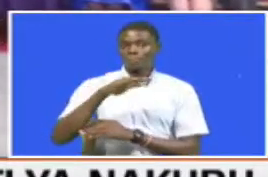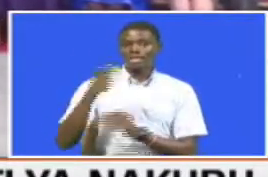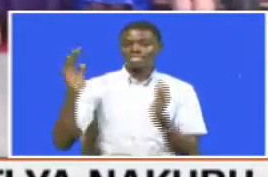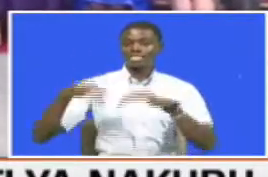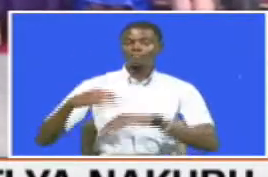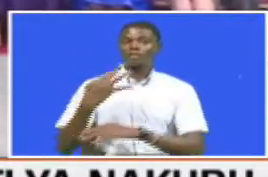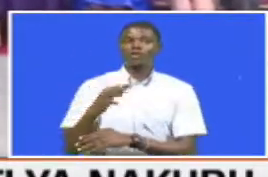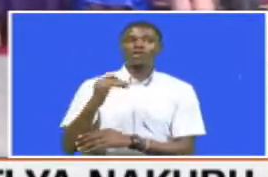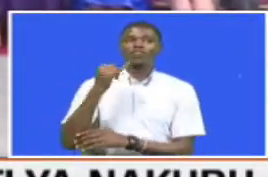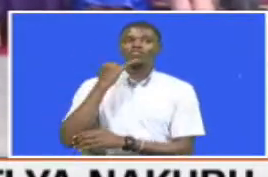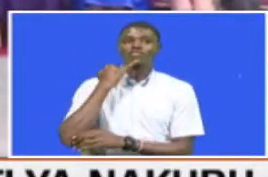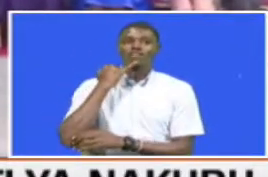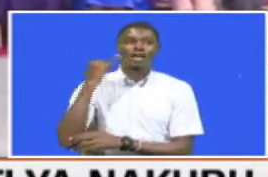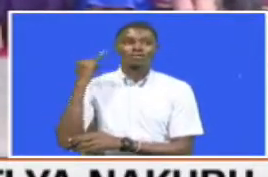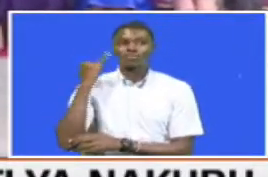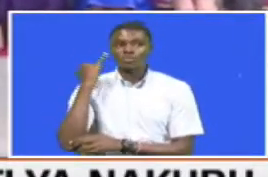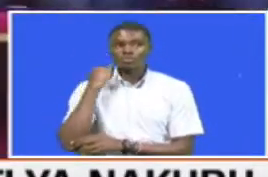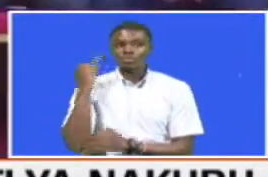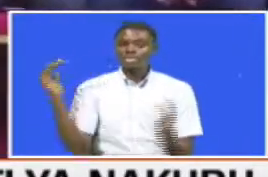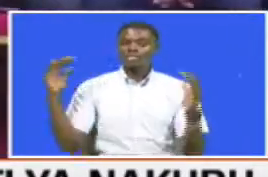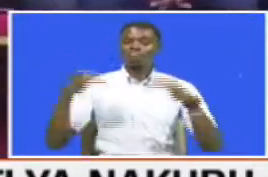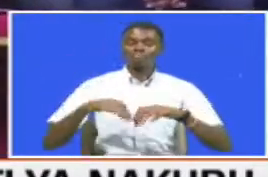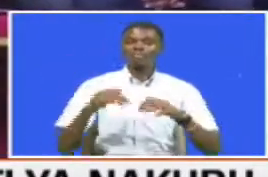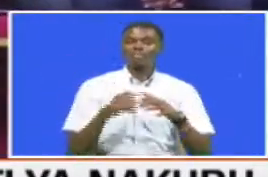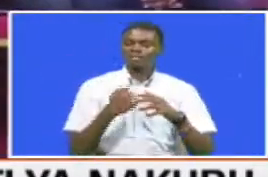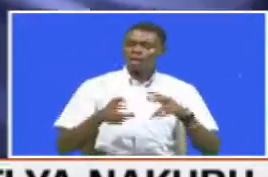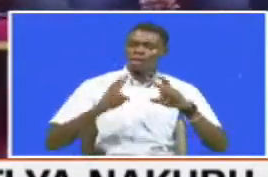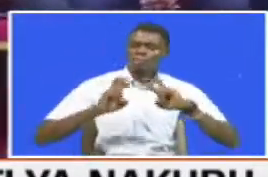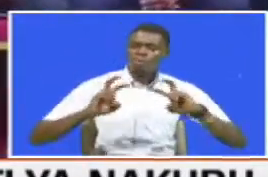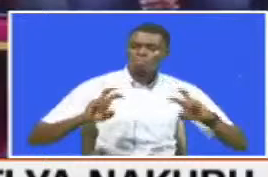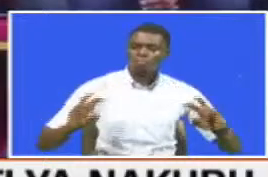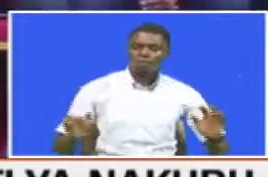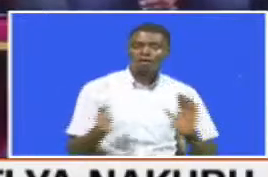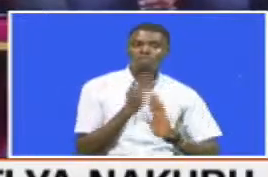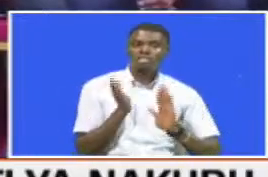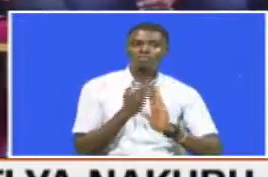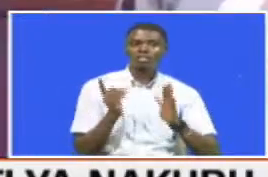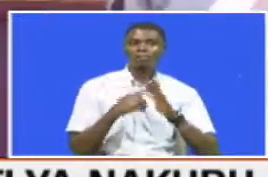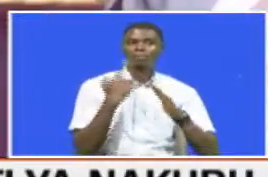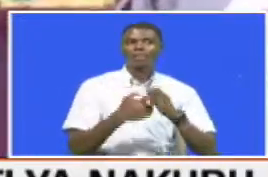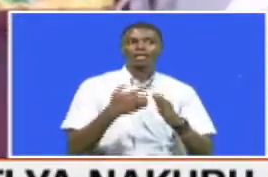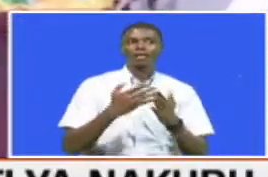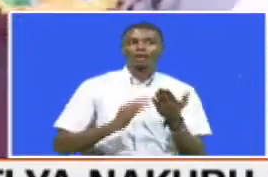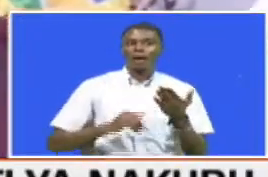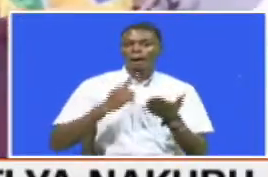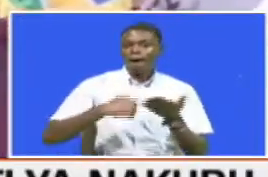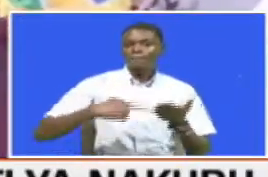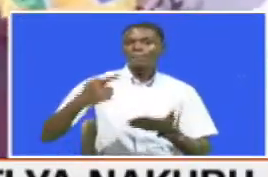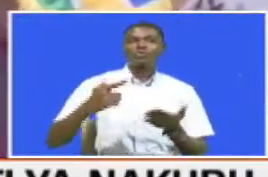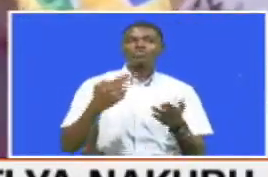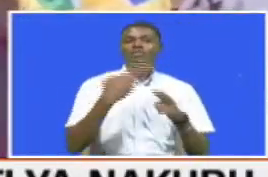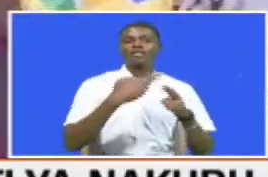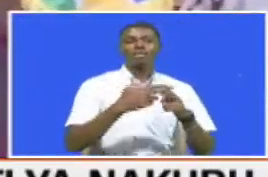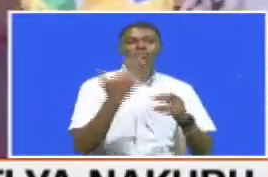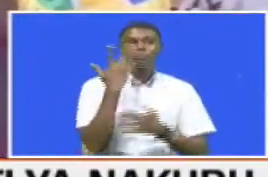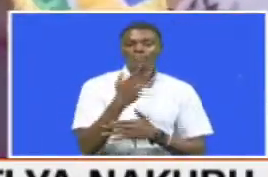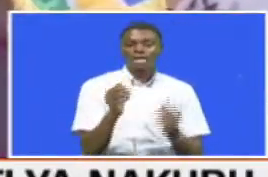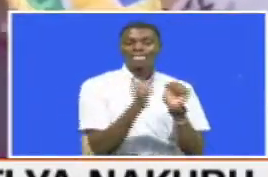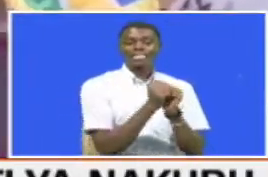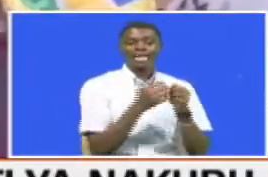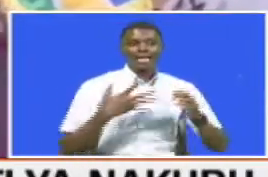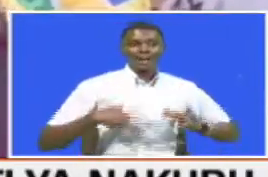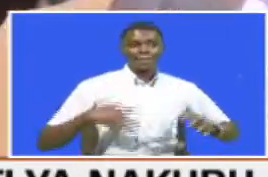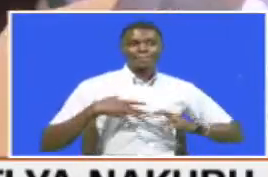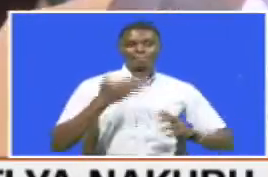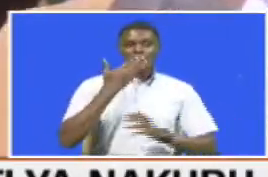Nakuru lilikongamana na kuwapiga msasa kumi hao kwa haraka na kisha kupitisha orodha hiyo na kumi hao